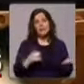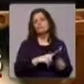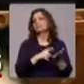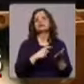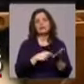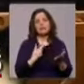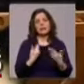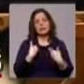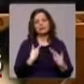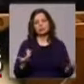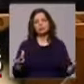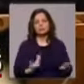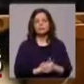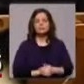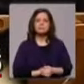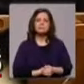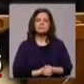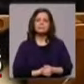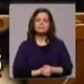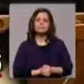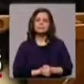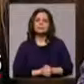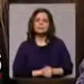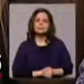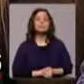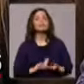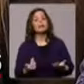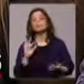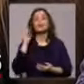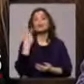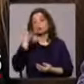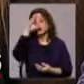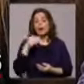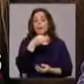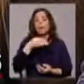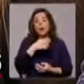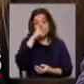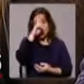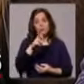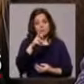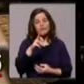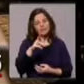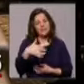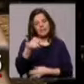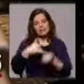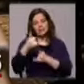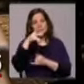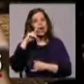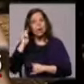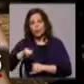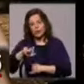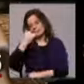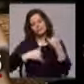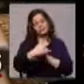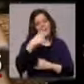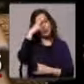обеспечить завоз продуктов питания Российской Федерации. Não se sabe quando, mas a moeda russa vai substituir a moeda ucraniana. É um objetivo